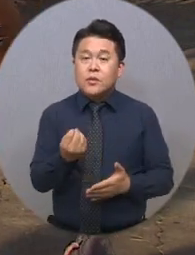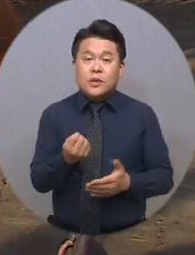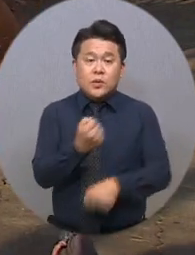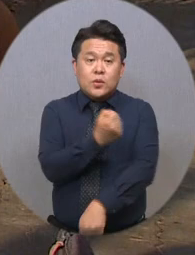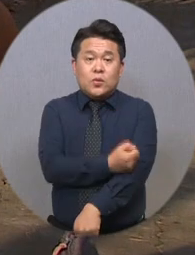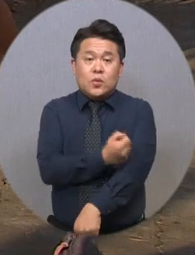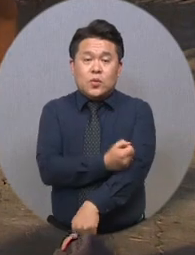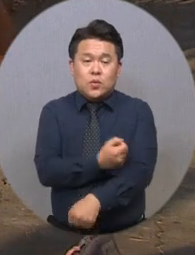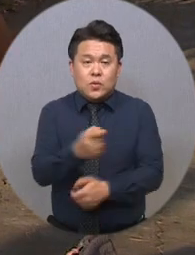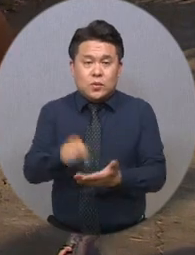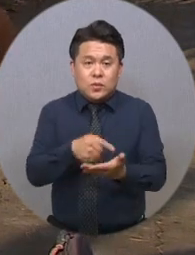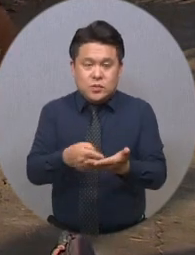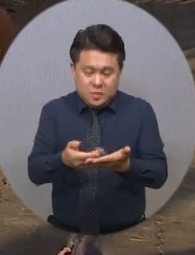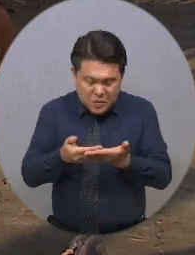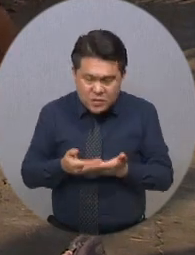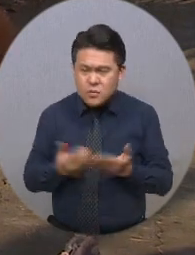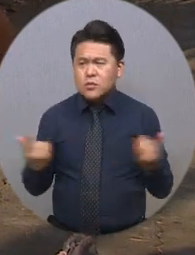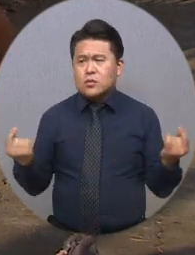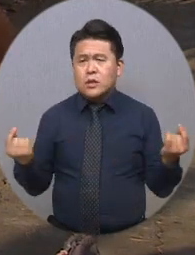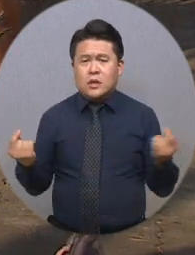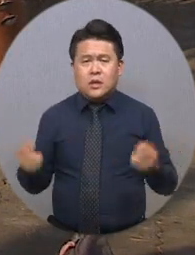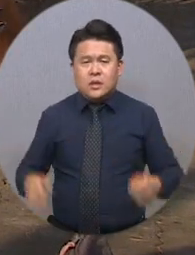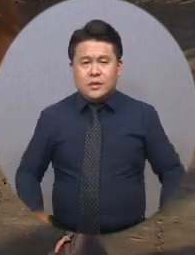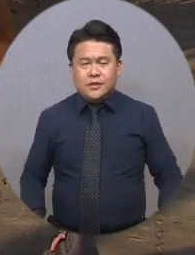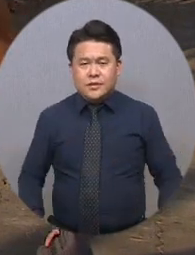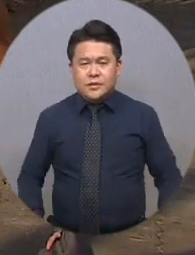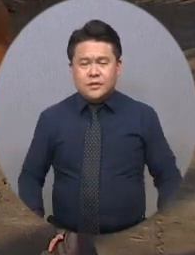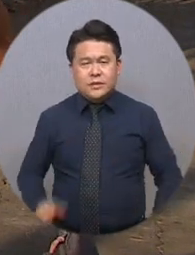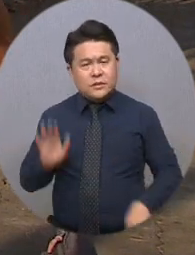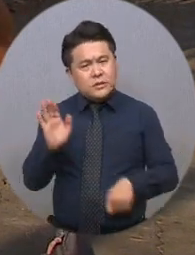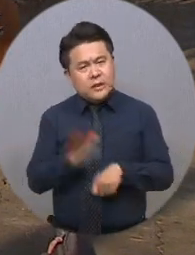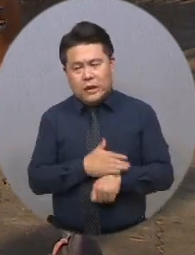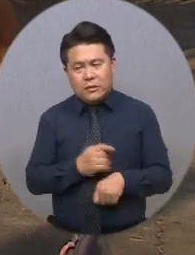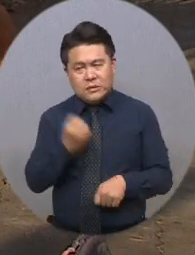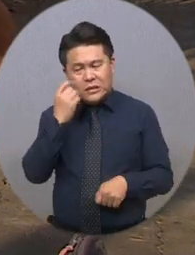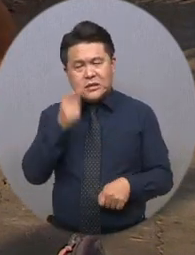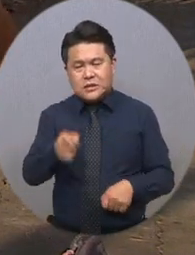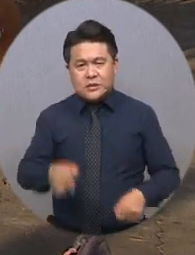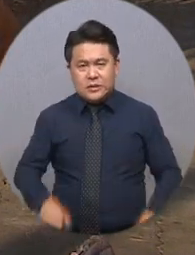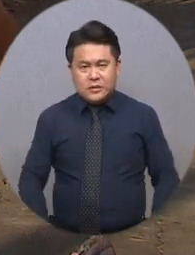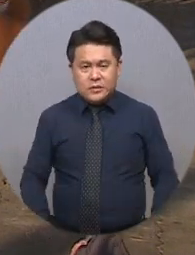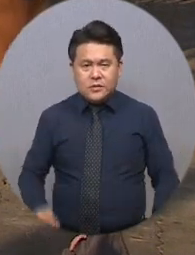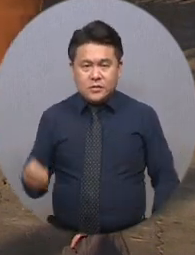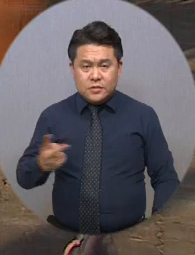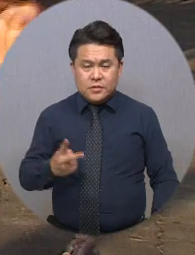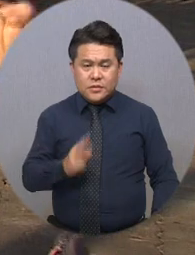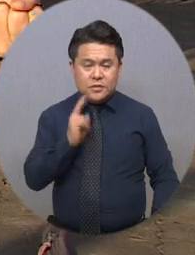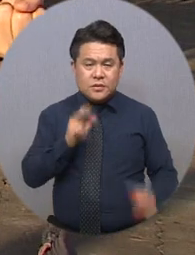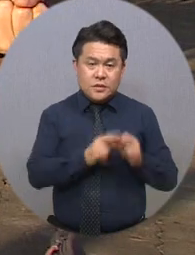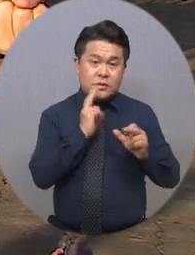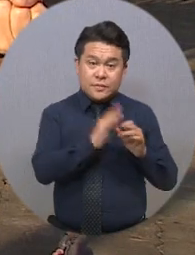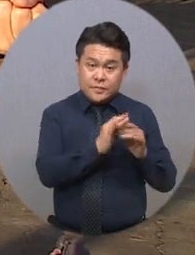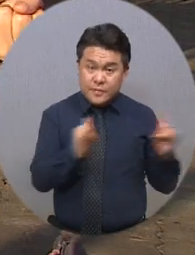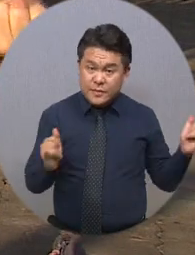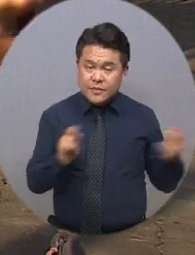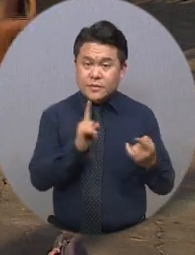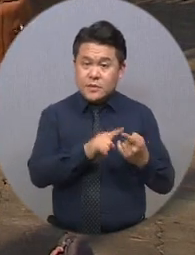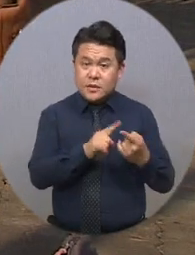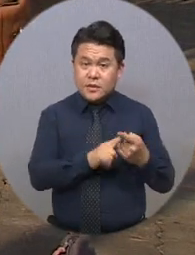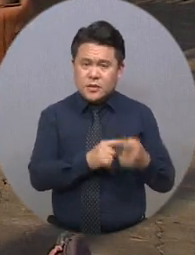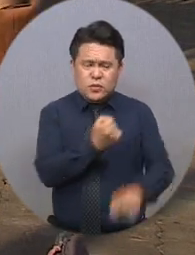받는 노동의 그거는 똑같은 거예요. 그거는 부당하다는 생각도 들고요. 분명히 중증 장애인에 대한